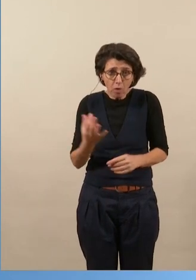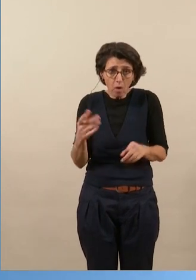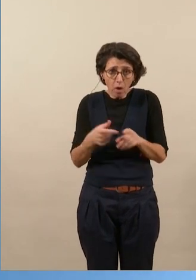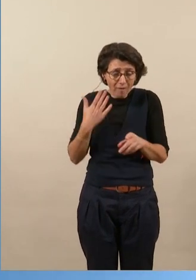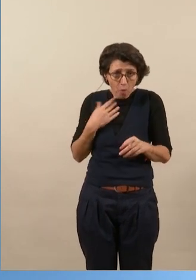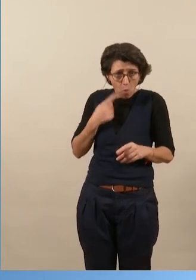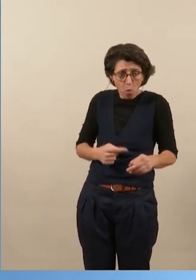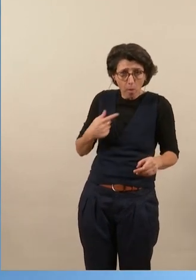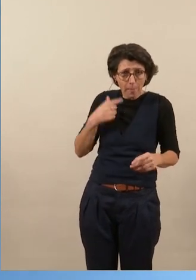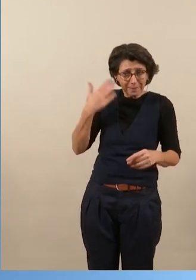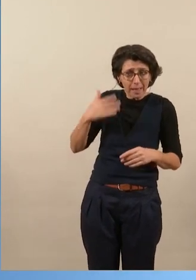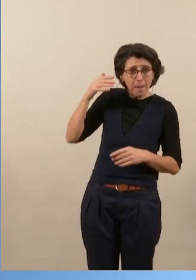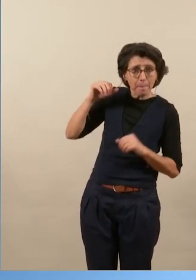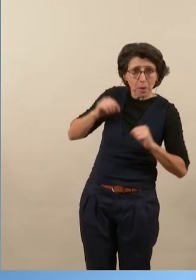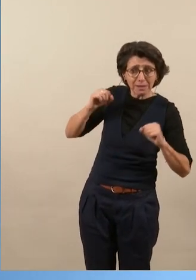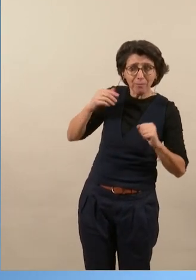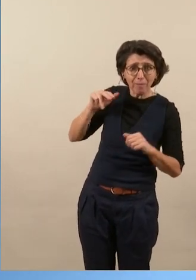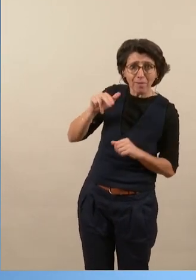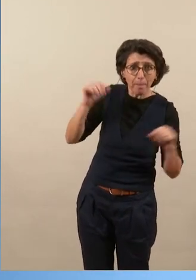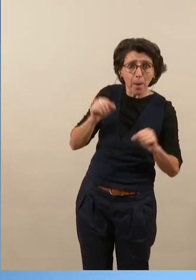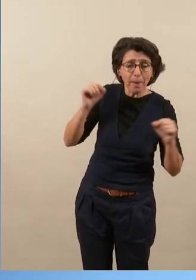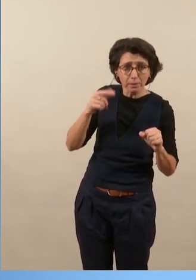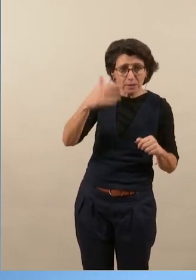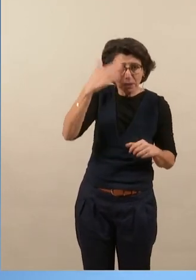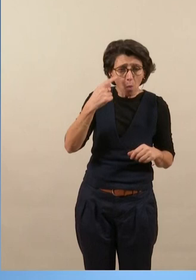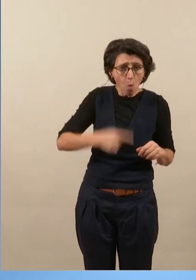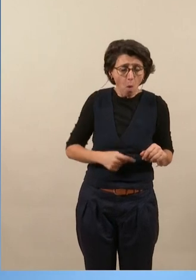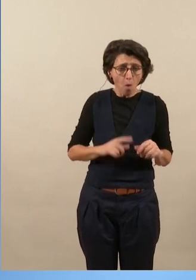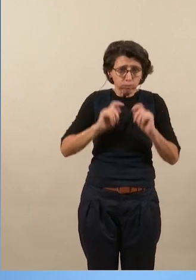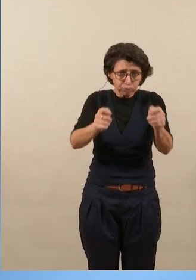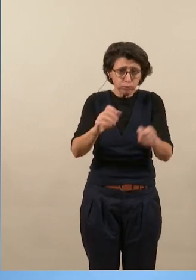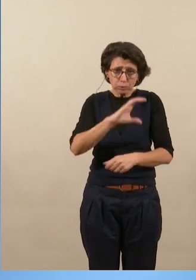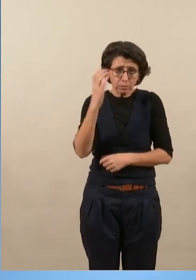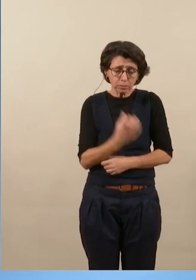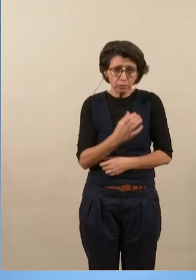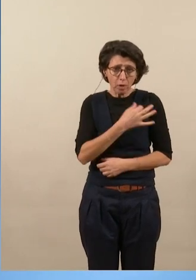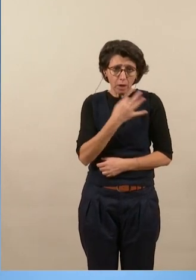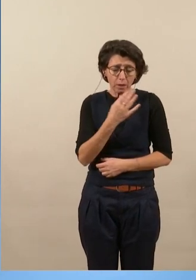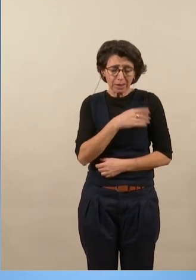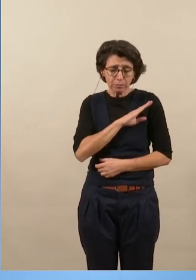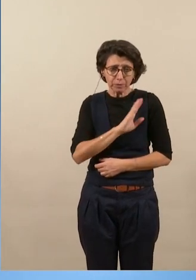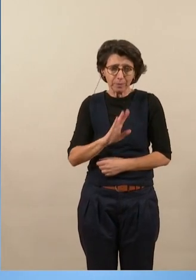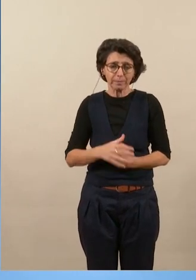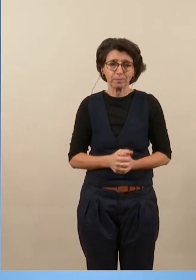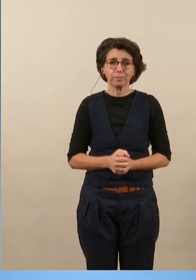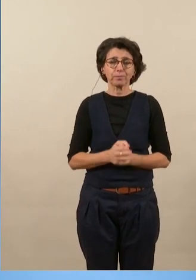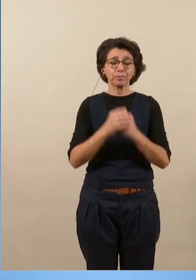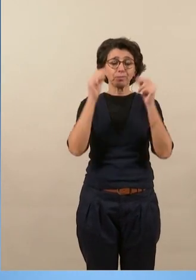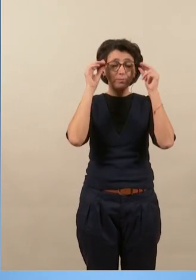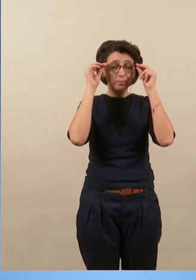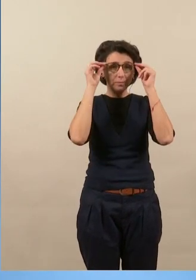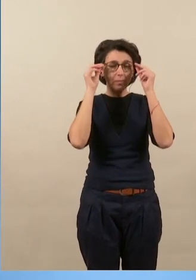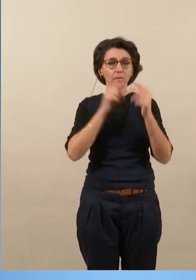le saviez voilà troisième chose alors je je je reviens vite fait aussi sur Grenoble